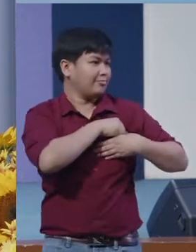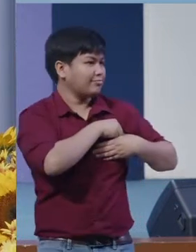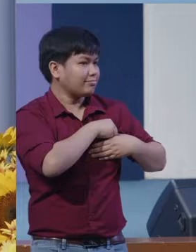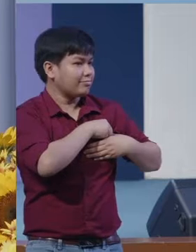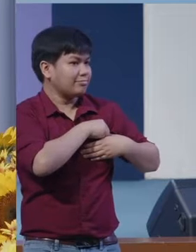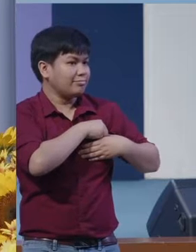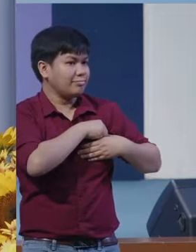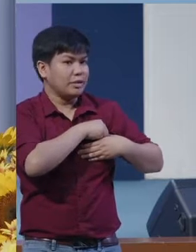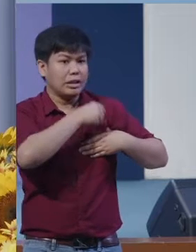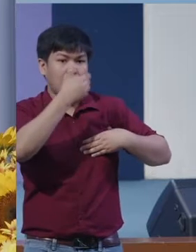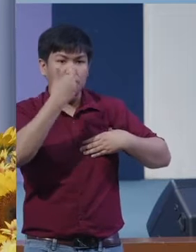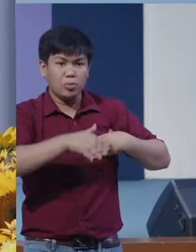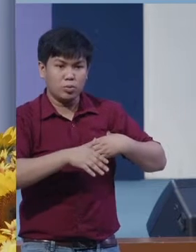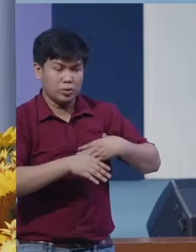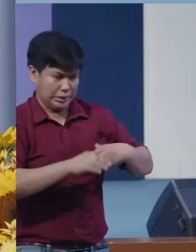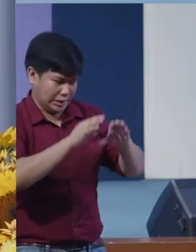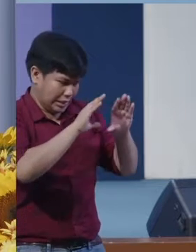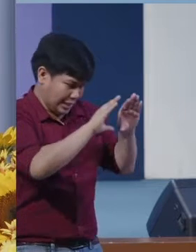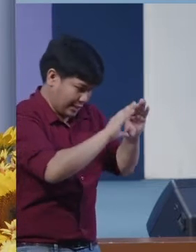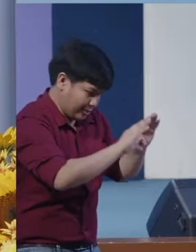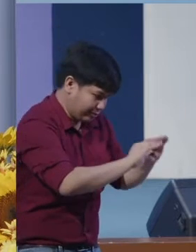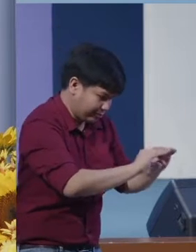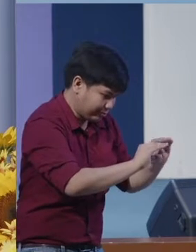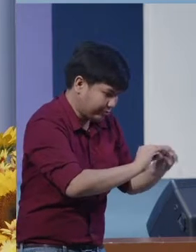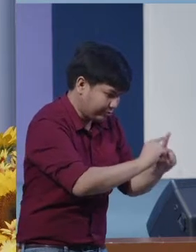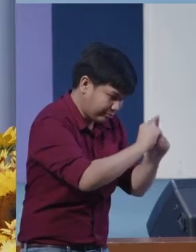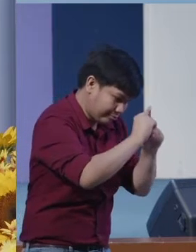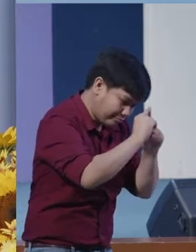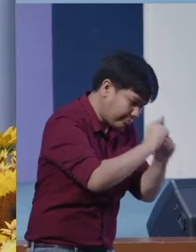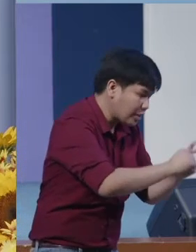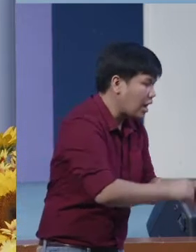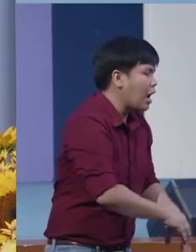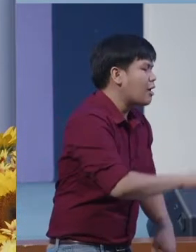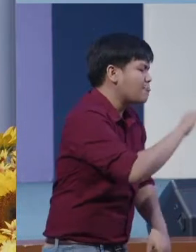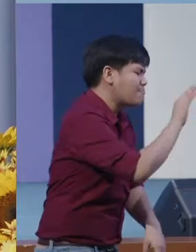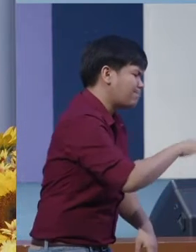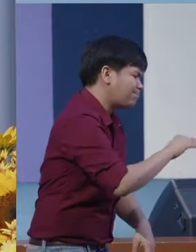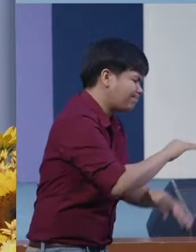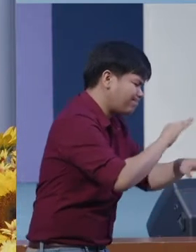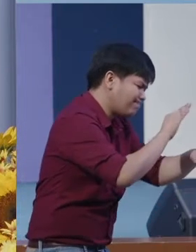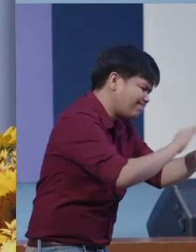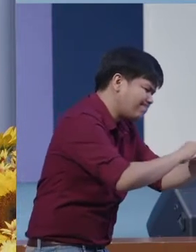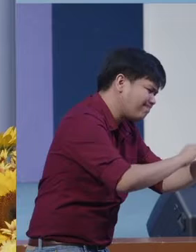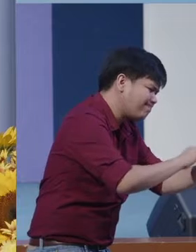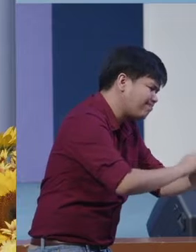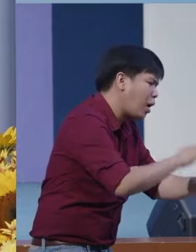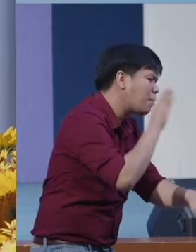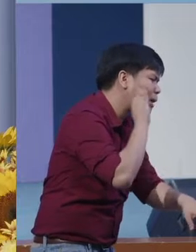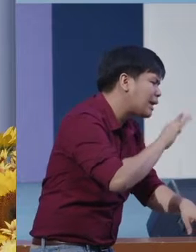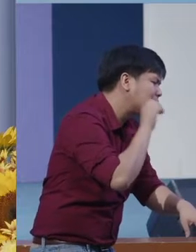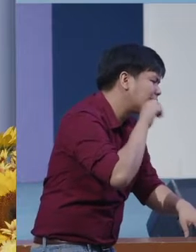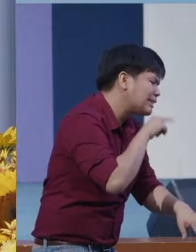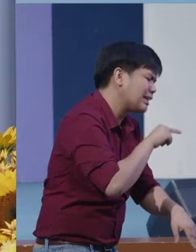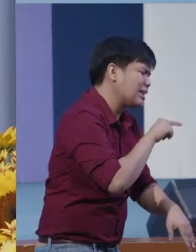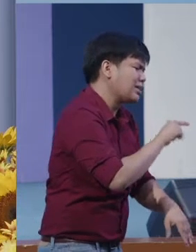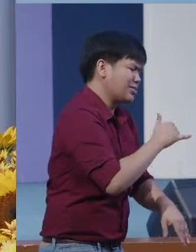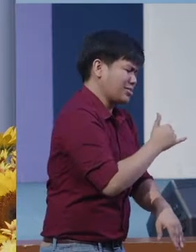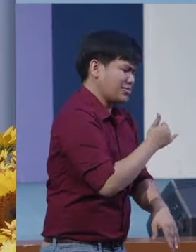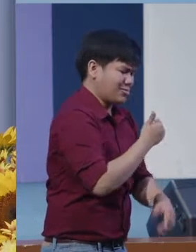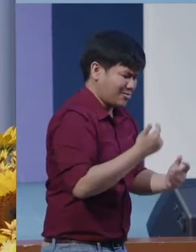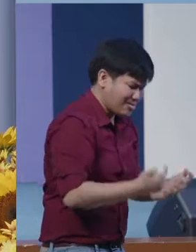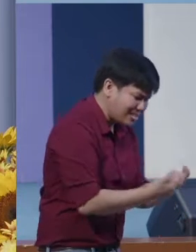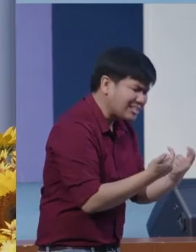gentleness. So lalapitan mo, kapatid. Gentle lang, kapatid. Napakasalaula